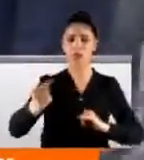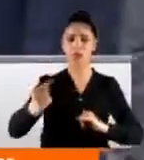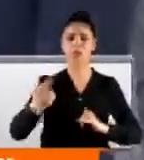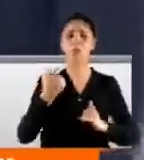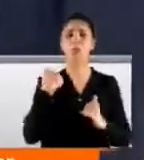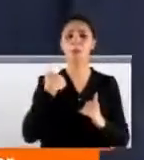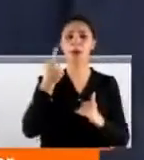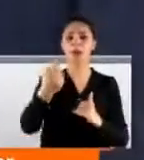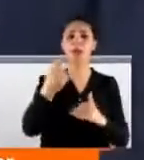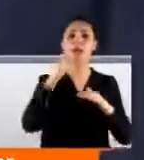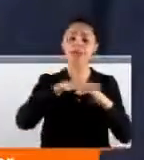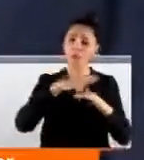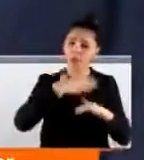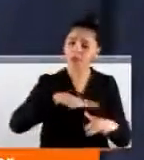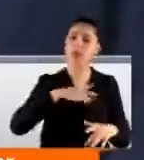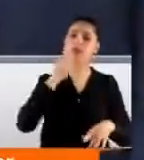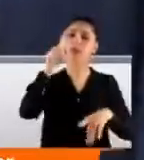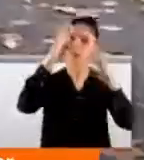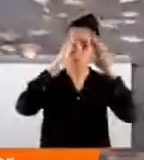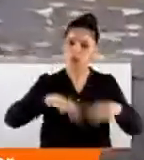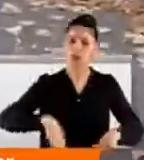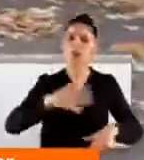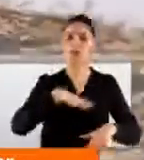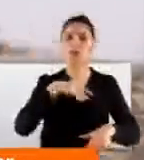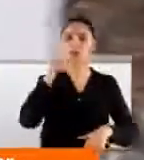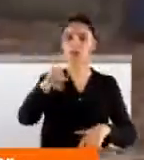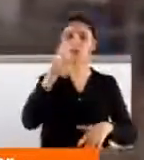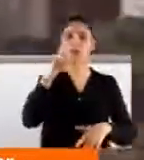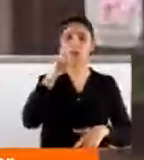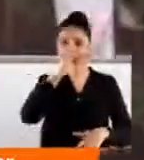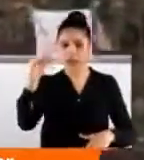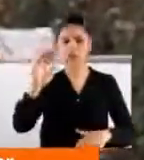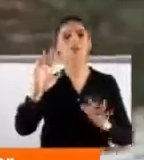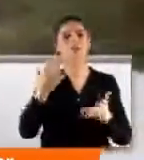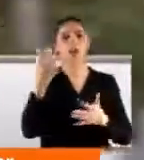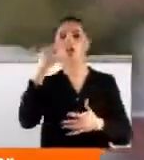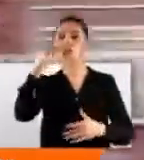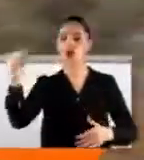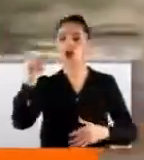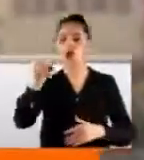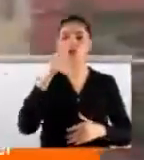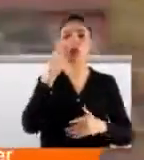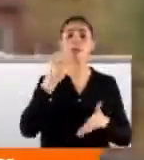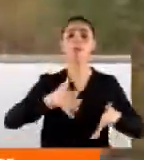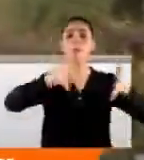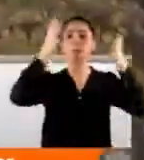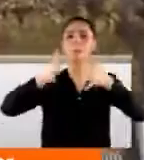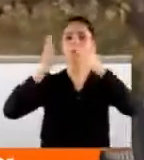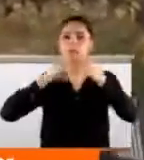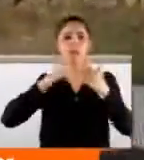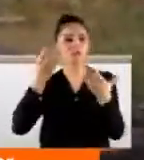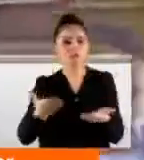evimin yapılmasını istiyorum. Mağdurum. Böyle hem 2 katlı hem de böyle 4 katlı bloklar da var.